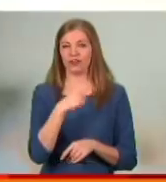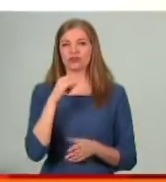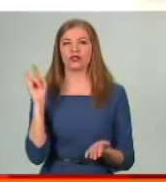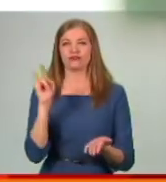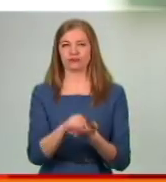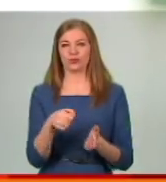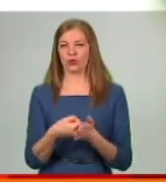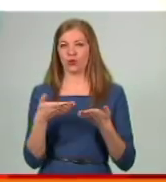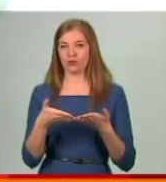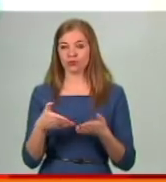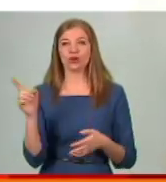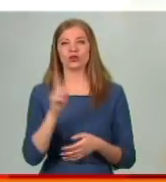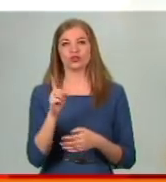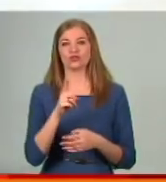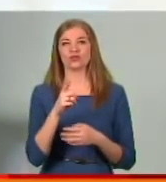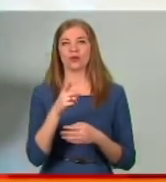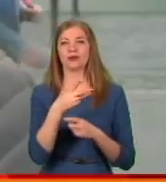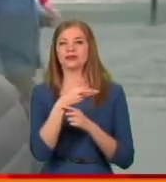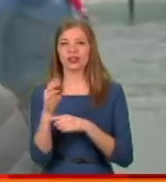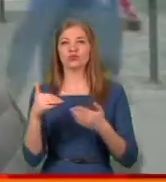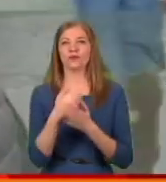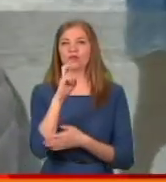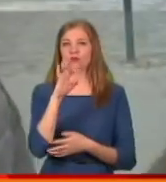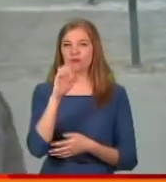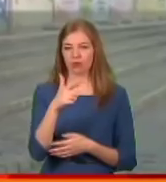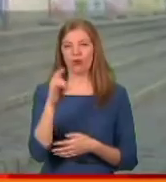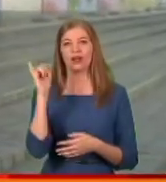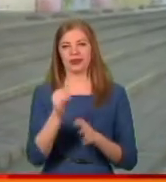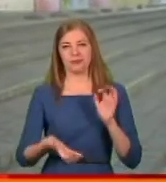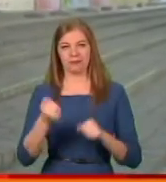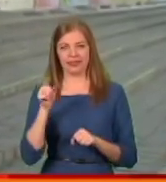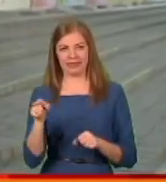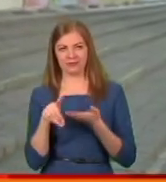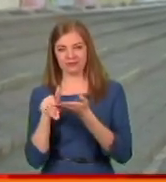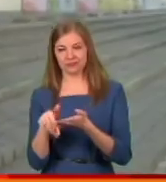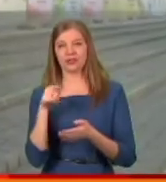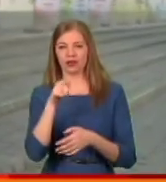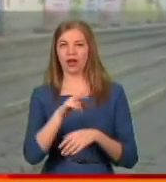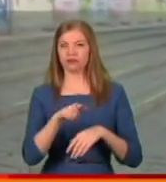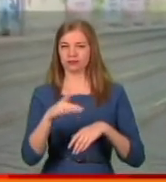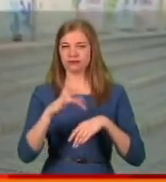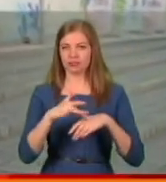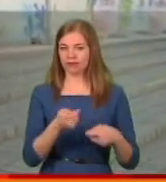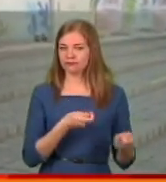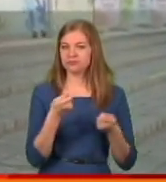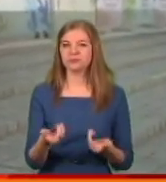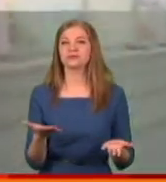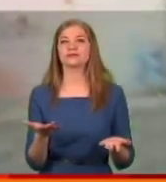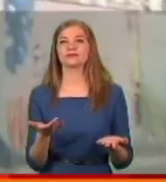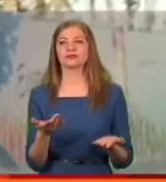прилетіла до Лісабона, аби зняти новий влог та підтримати Меловіна. Ви, може, талісман якийсь йому привезли?